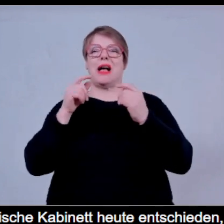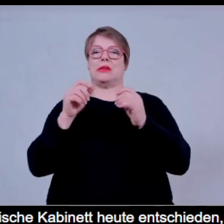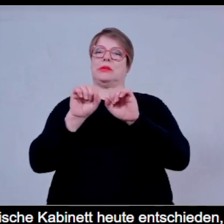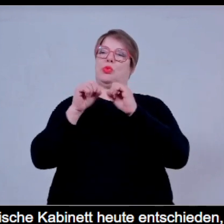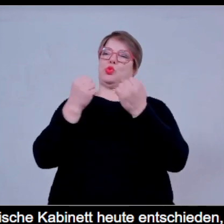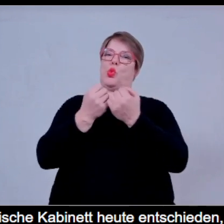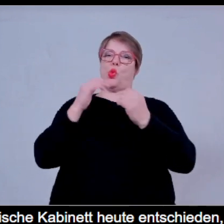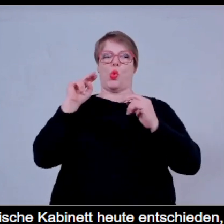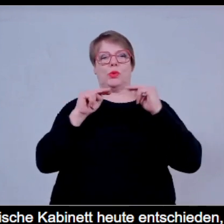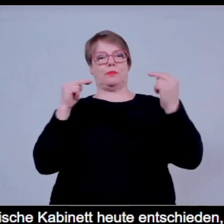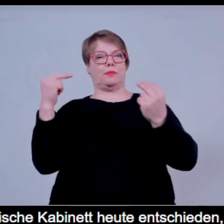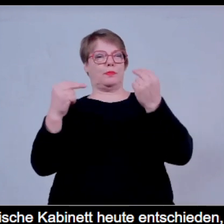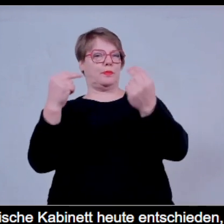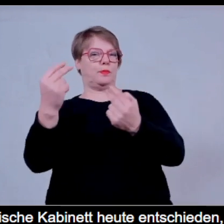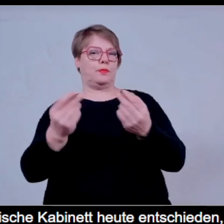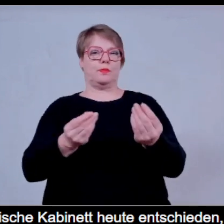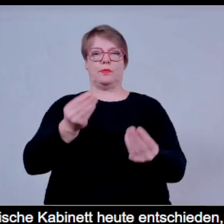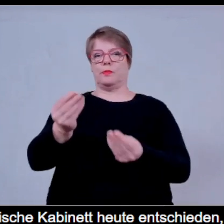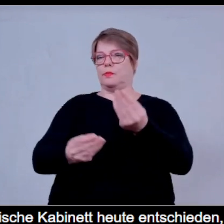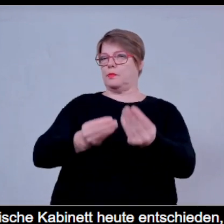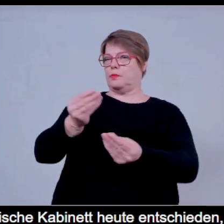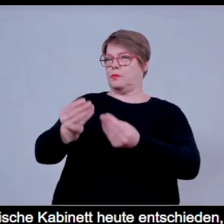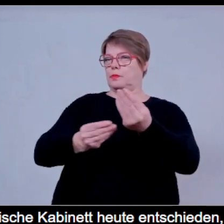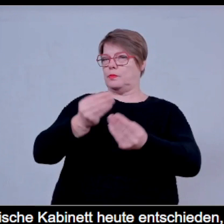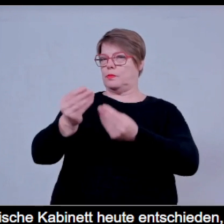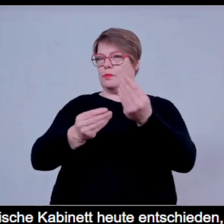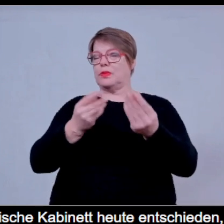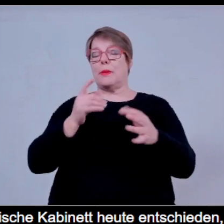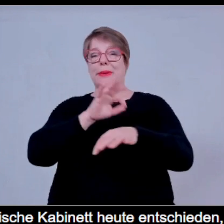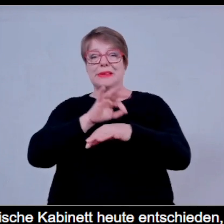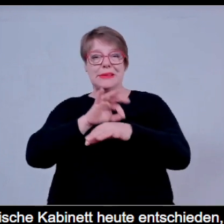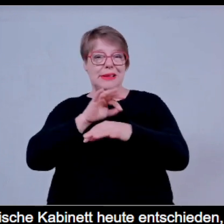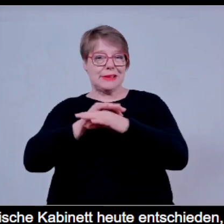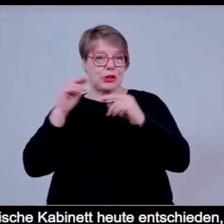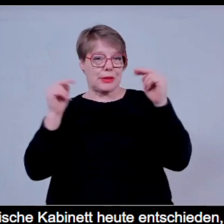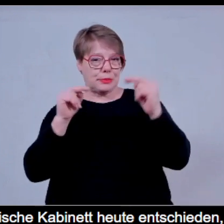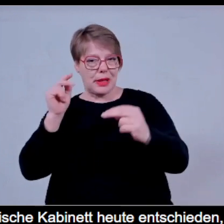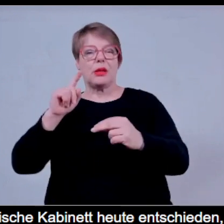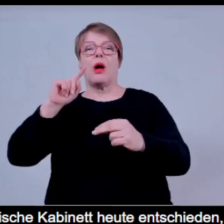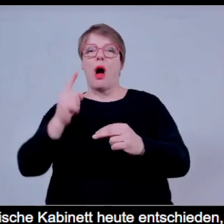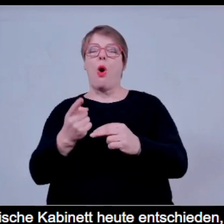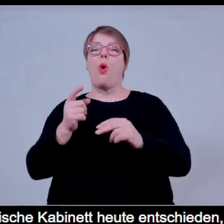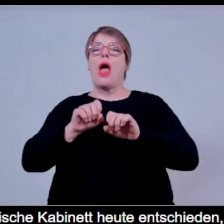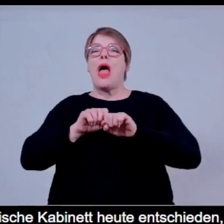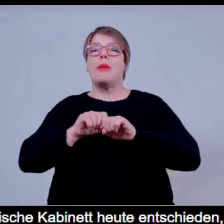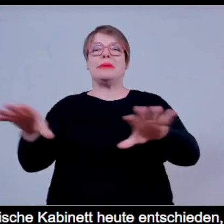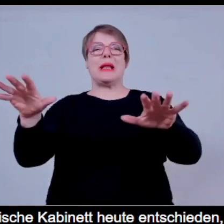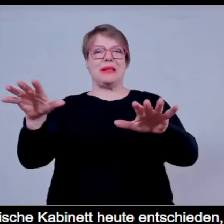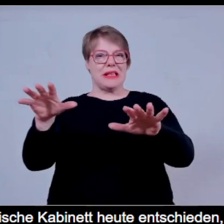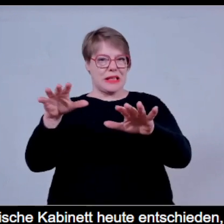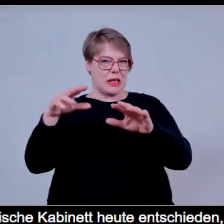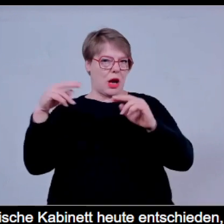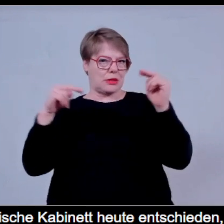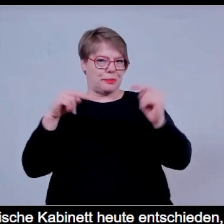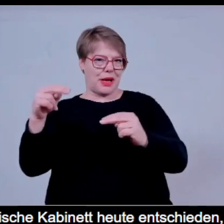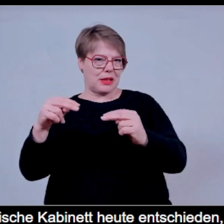Eigenverantwortung jetzt wieder stärker im Vordergrund stehen kann. Klar ist natürlich auch, es handelt sich dabei nicht um ein Maskenverbot. Ganz